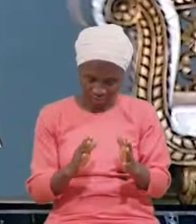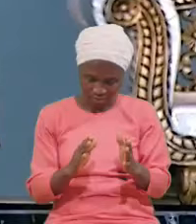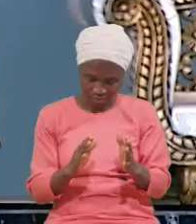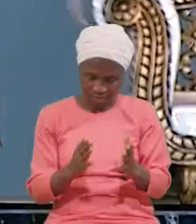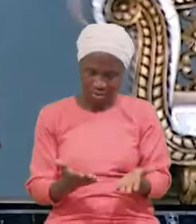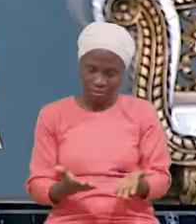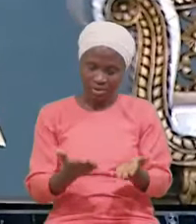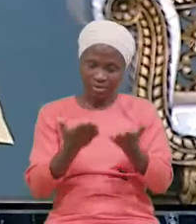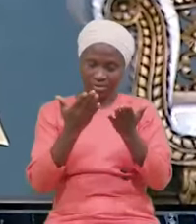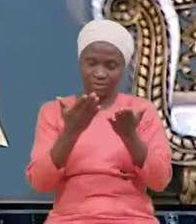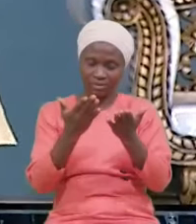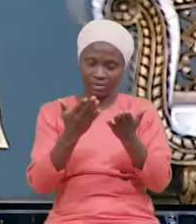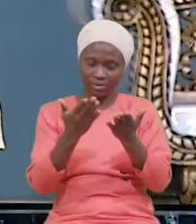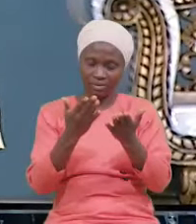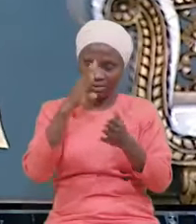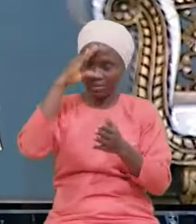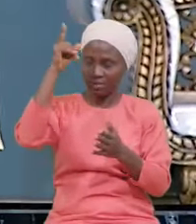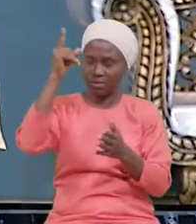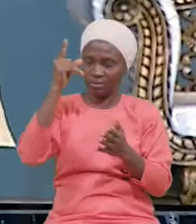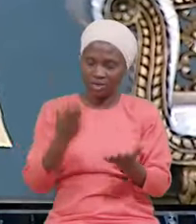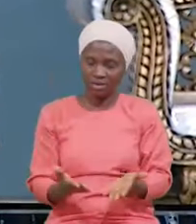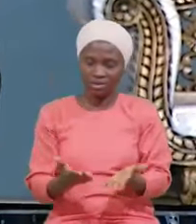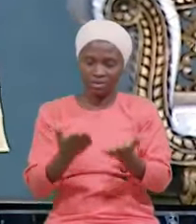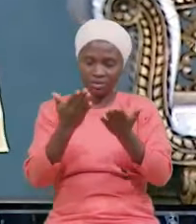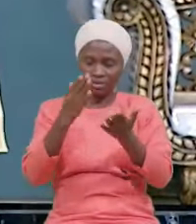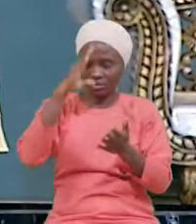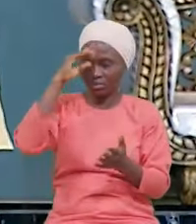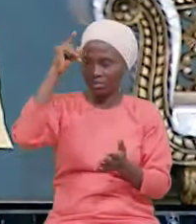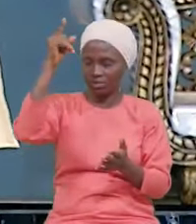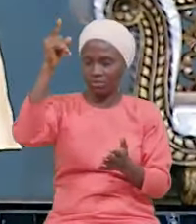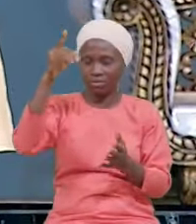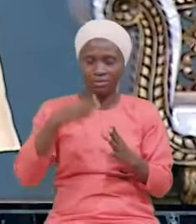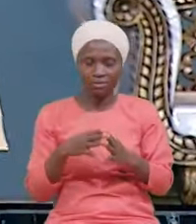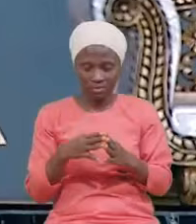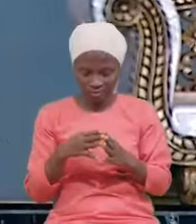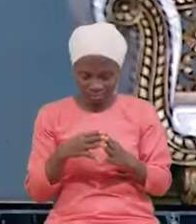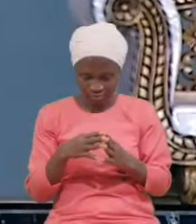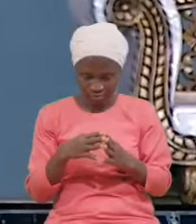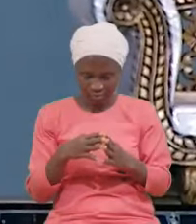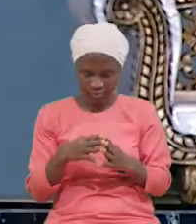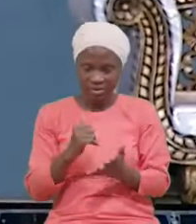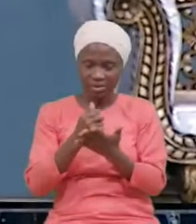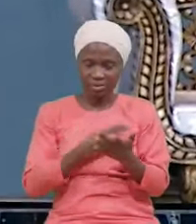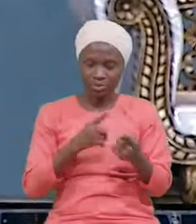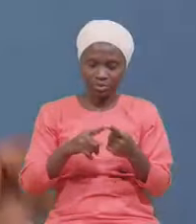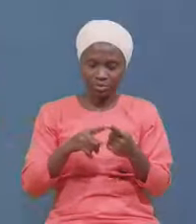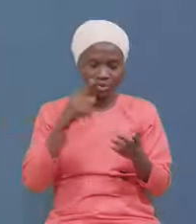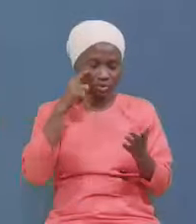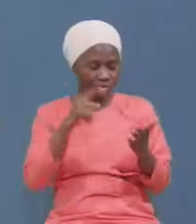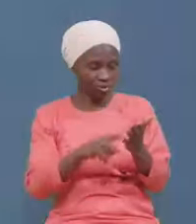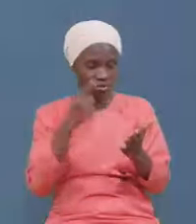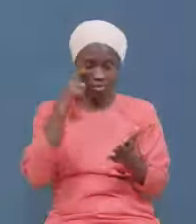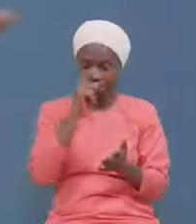him. నన్ను హెచ్చించండి. Exalt him. మిమ్మును హెచ్చిస్తున్నాం. And help us to recognize who